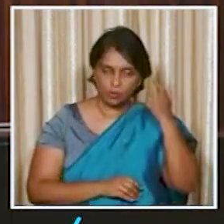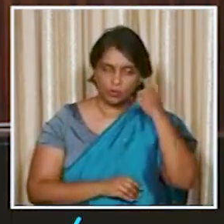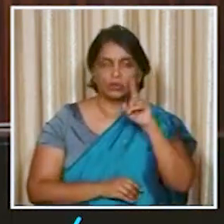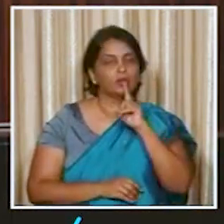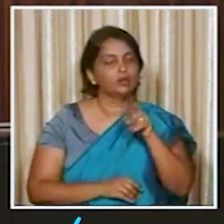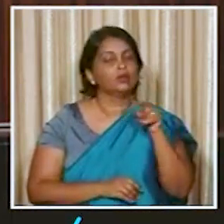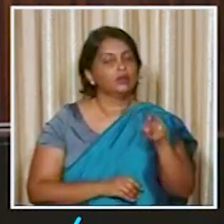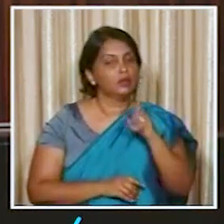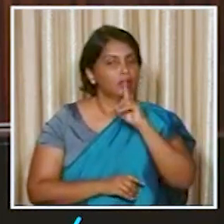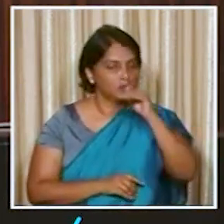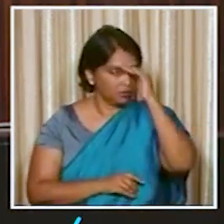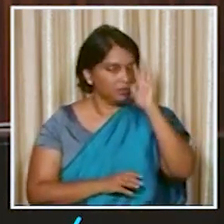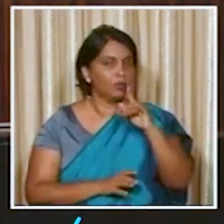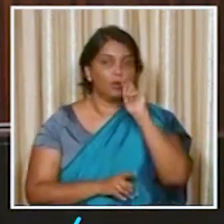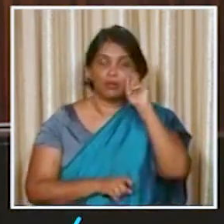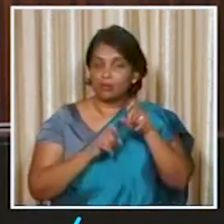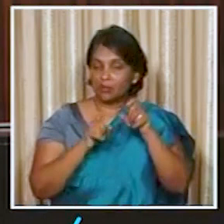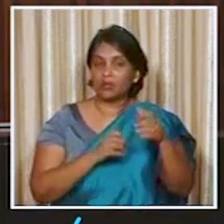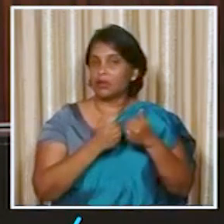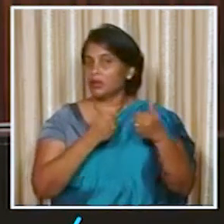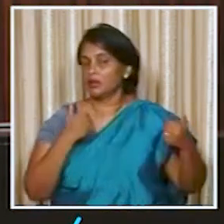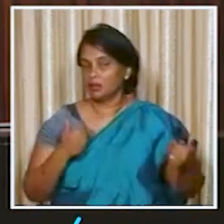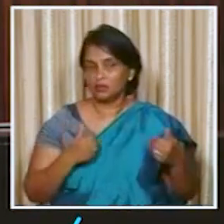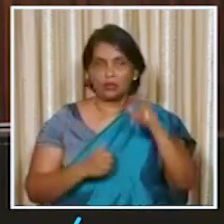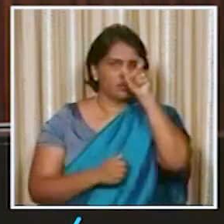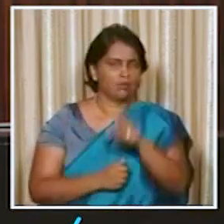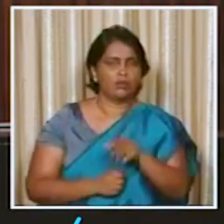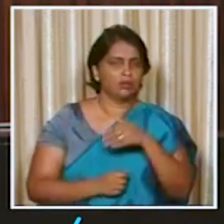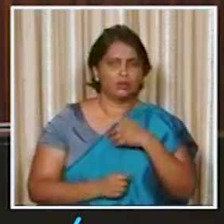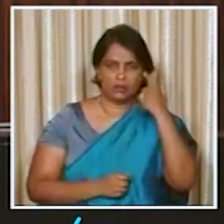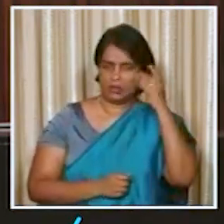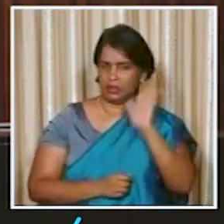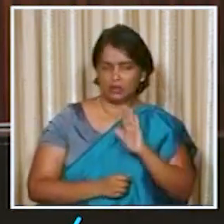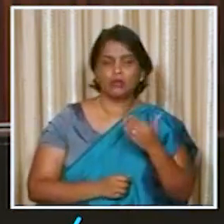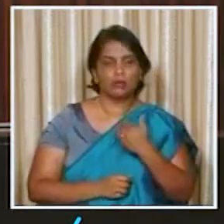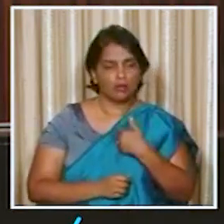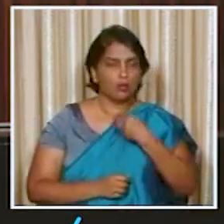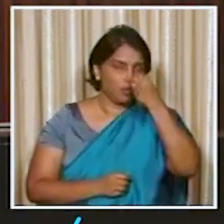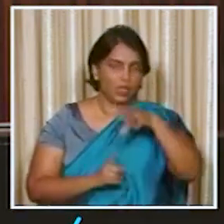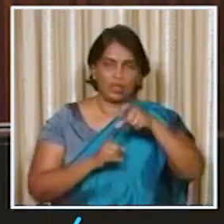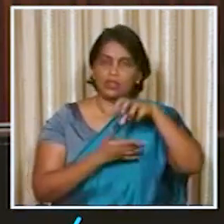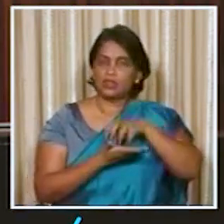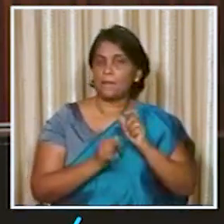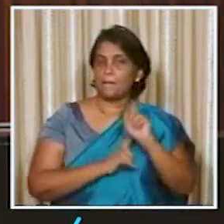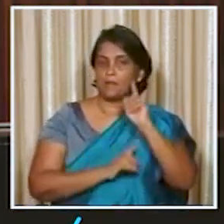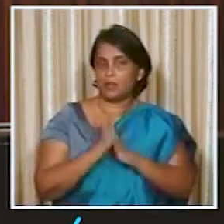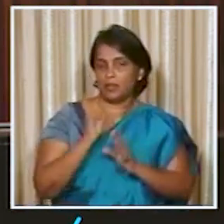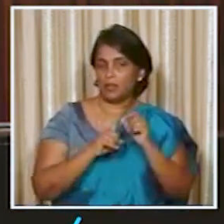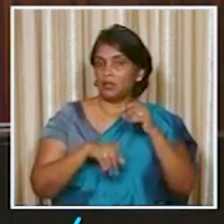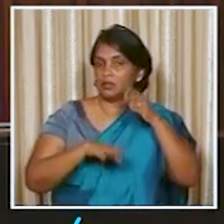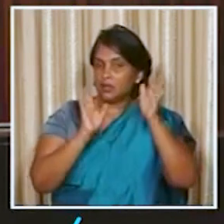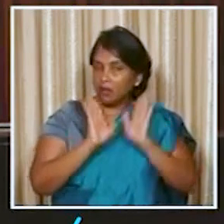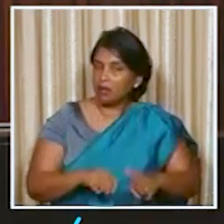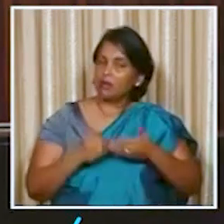කැමැත්තෙමි කතානායකවරයා යන මහජනතාවගෙන ඈත් කර තිබිය යුතු චරිතයක් යයි මා නොසිතමි මා මාතෘ දිස්ත්‍රික් පාර්ලිමේන්තු මන්ත්‍රී දුරේ ධර්ණ අවසාන